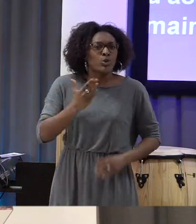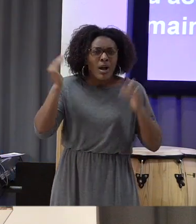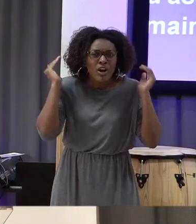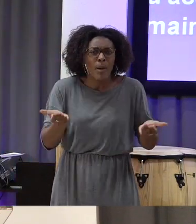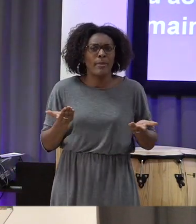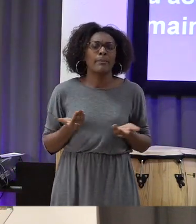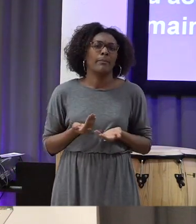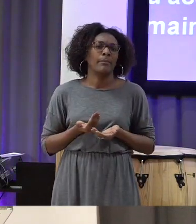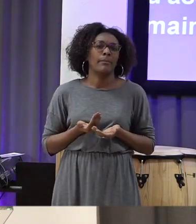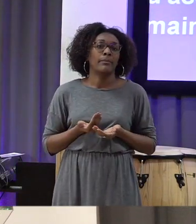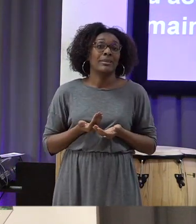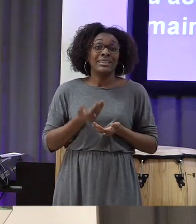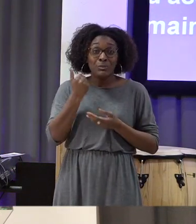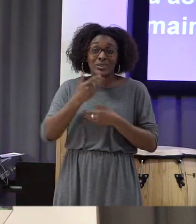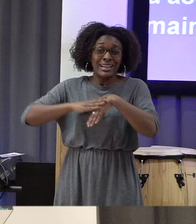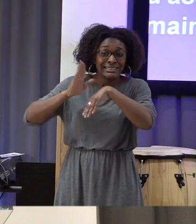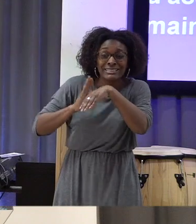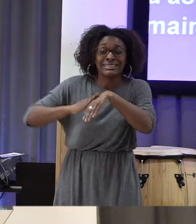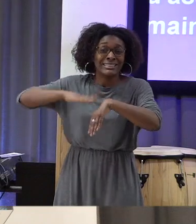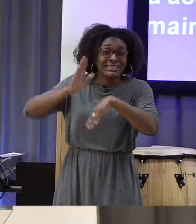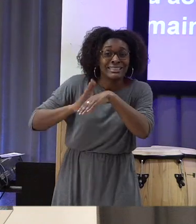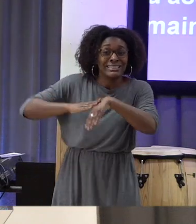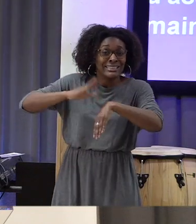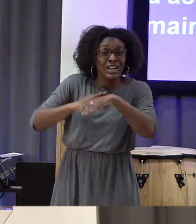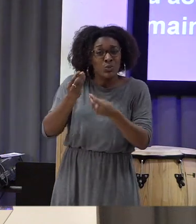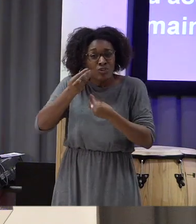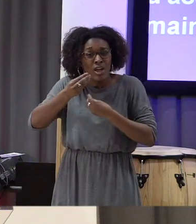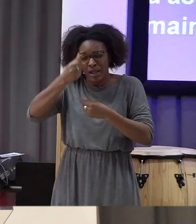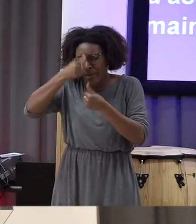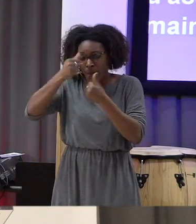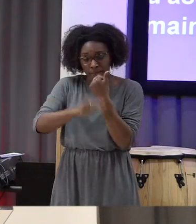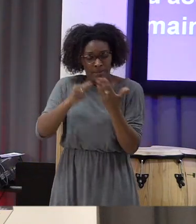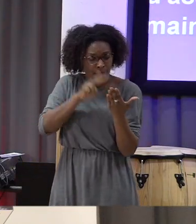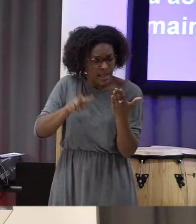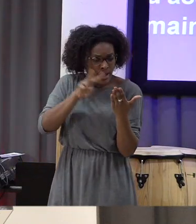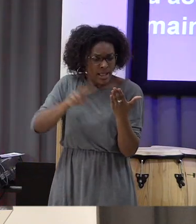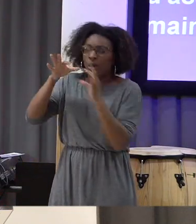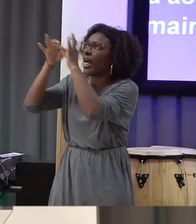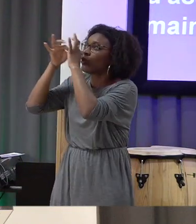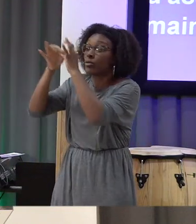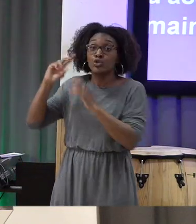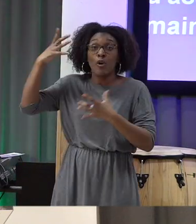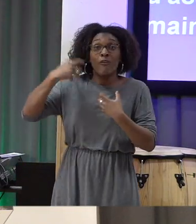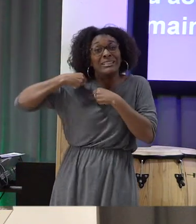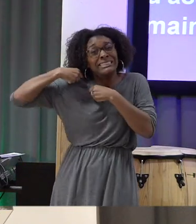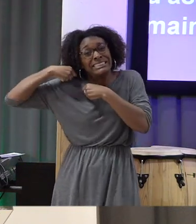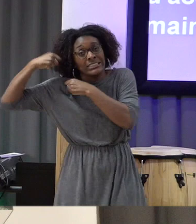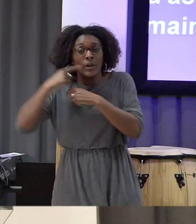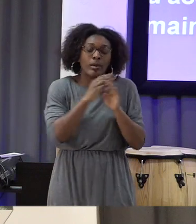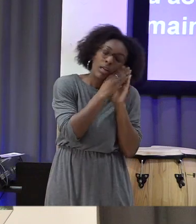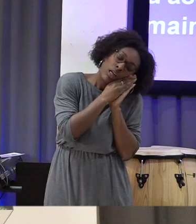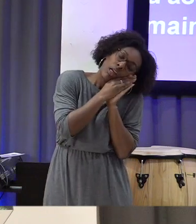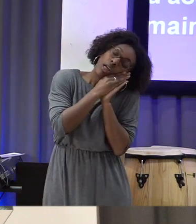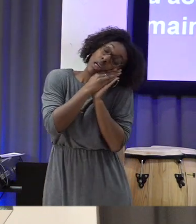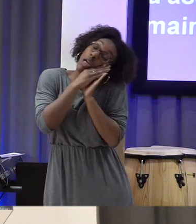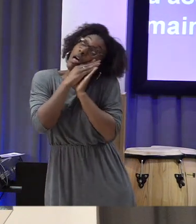C'est en rappelant ces choses à notre mémoire que notre Dieu veut nous tirer du sommeil